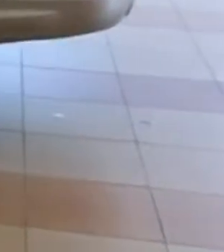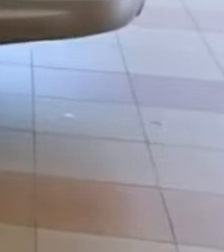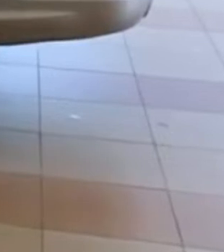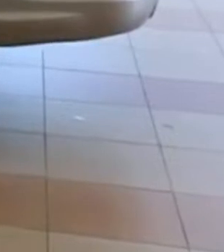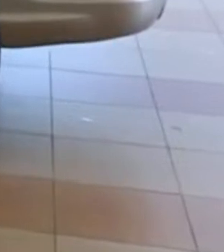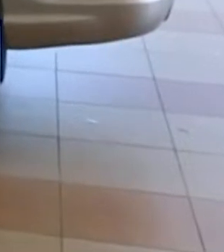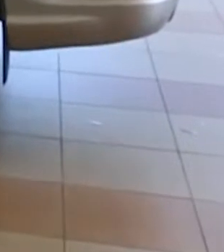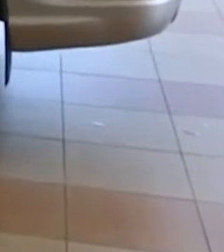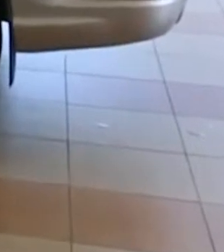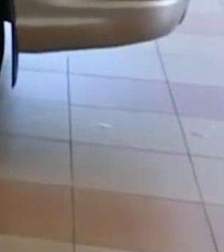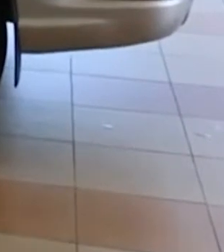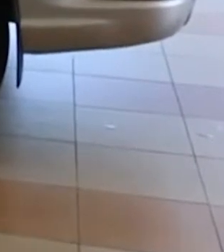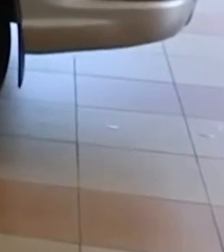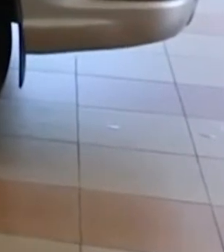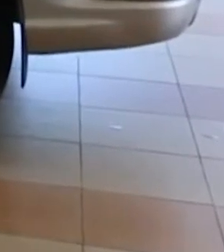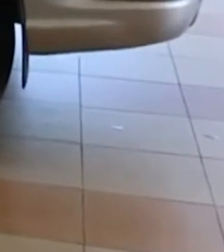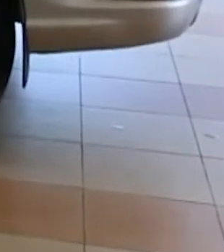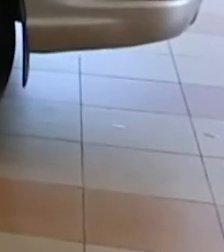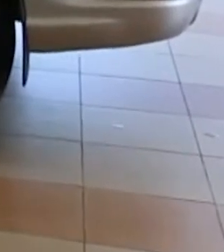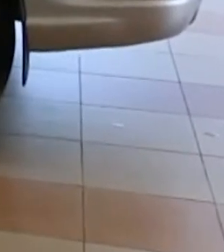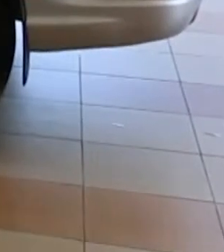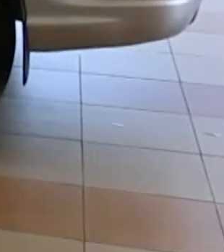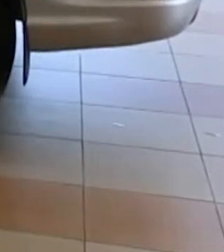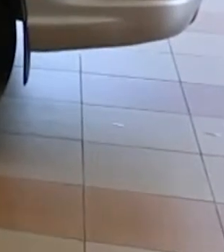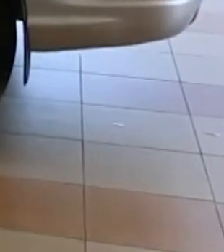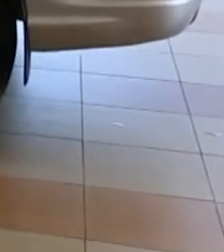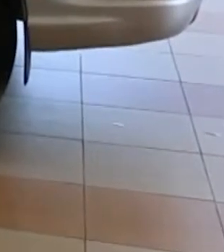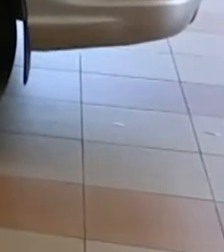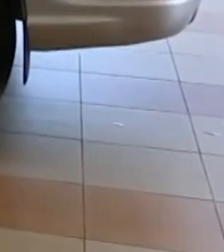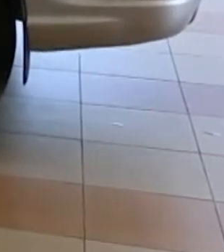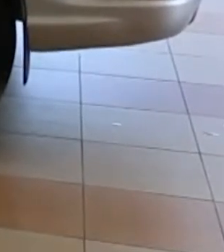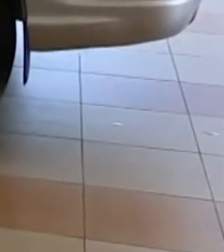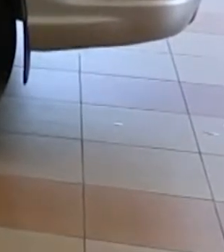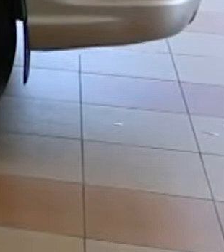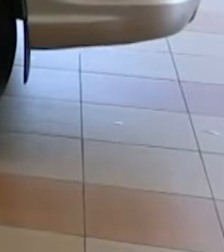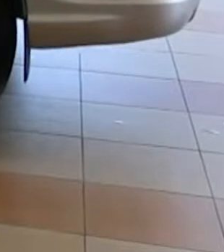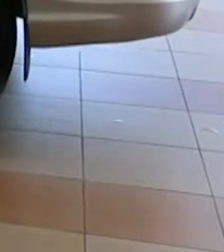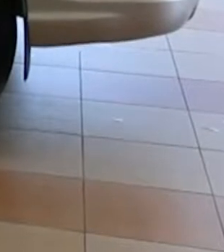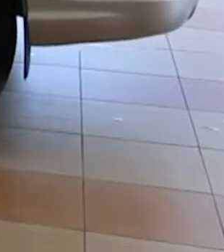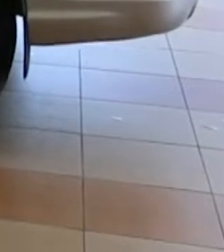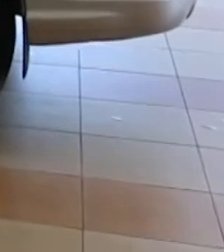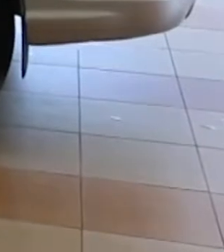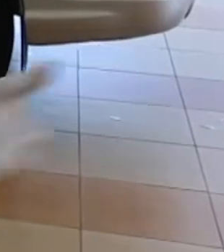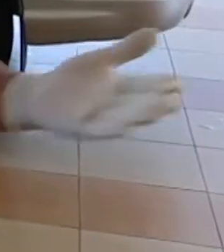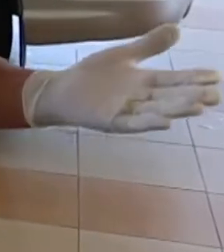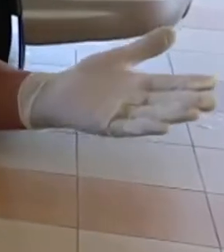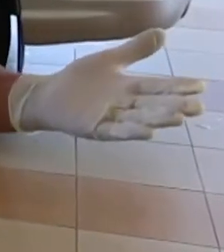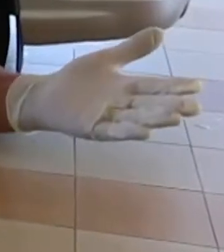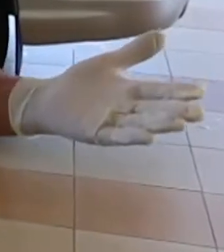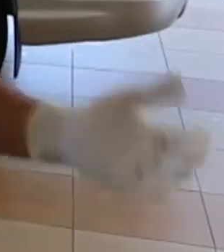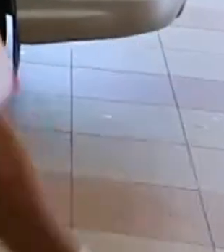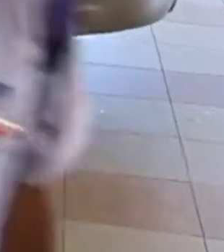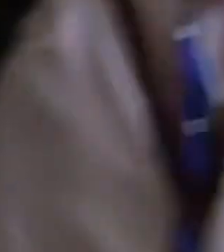Anda hanya perlu duduk di rumah dan biar kami yang keluar membuat berita sahih untuk anda. Stay at home.